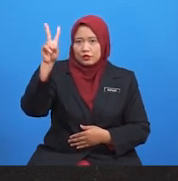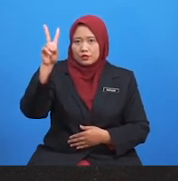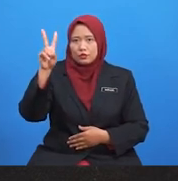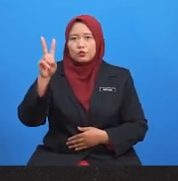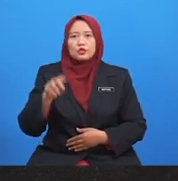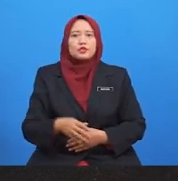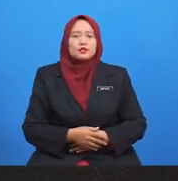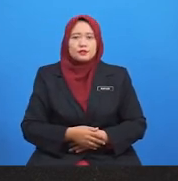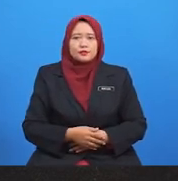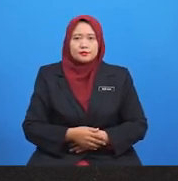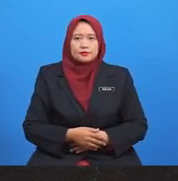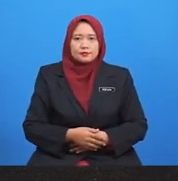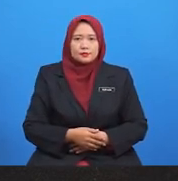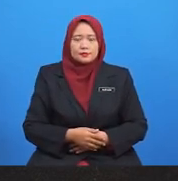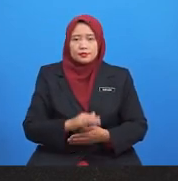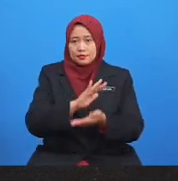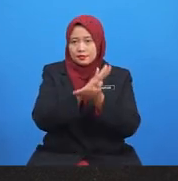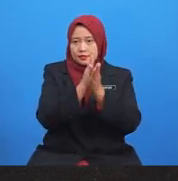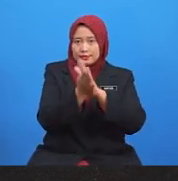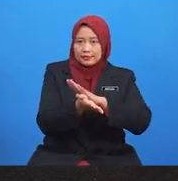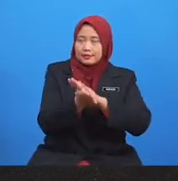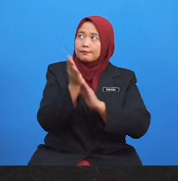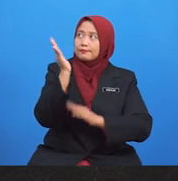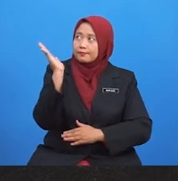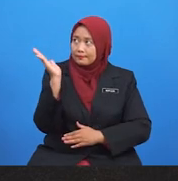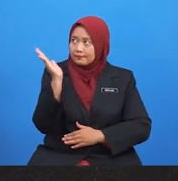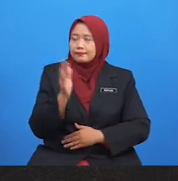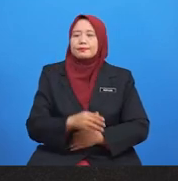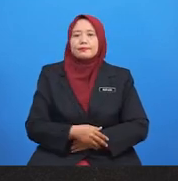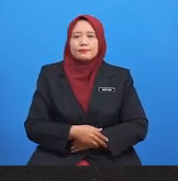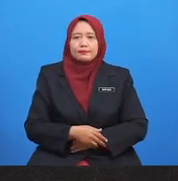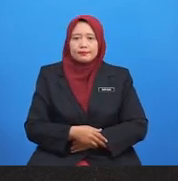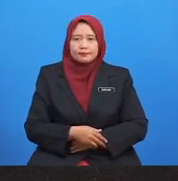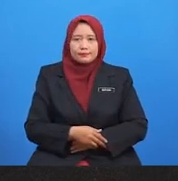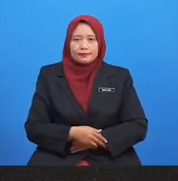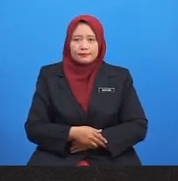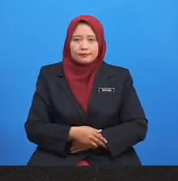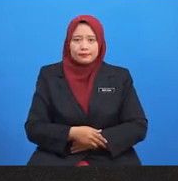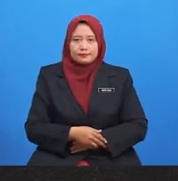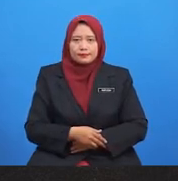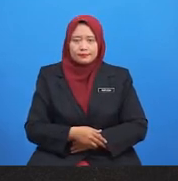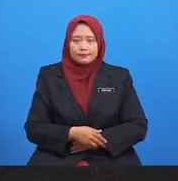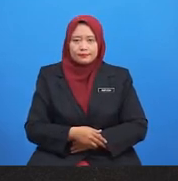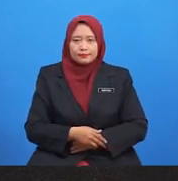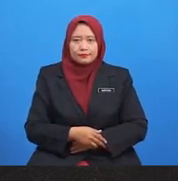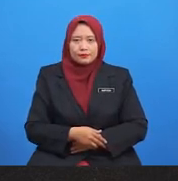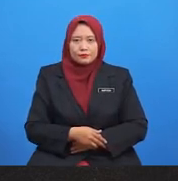maka ia akan menjadi seperti ini. Kembangkan fungsi kurungan X kuasa 2 tambah